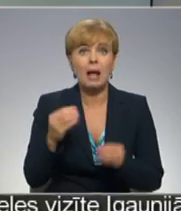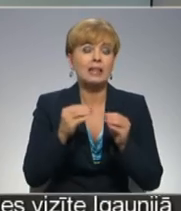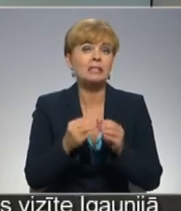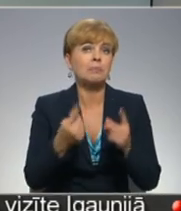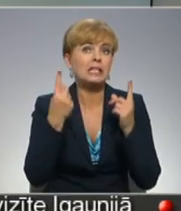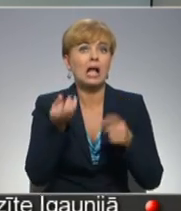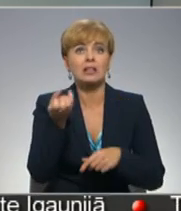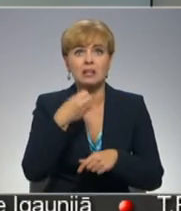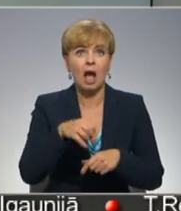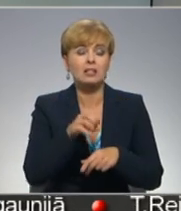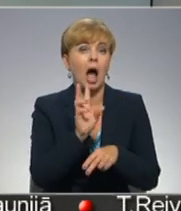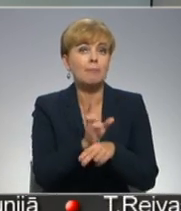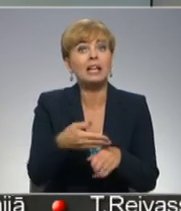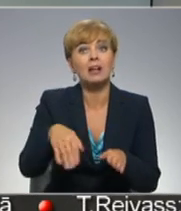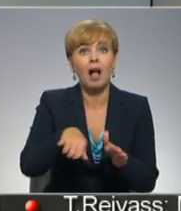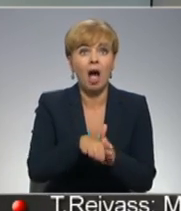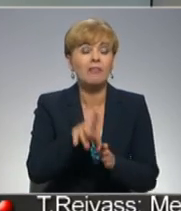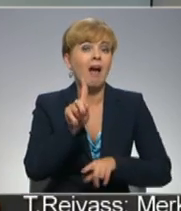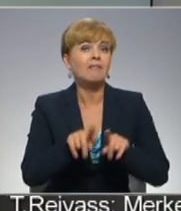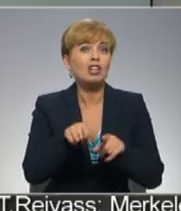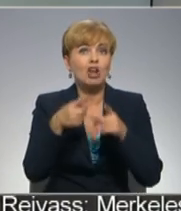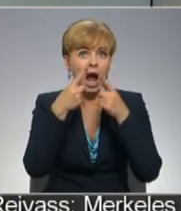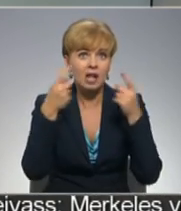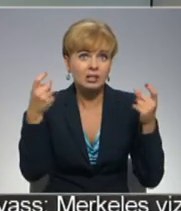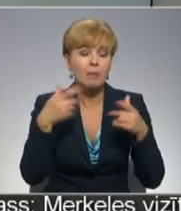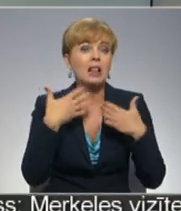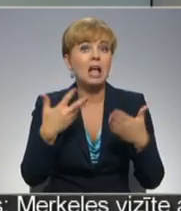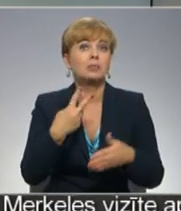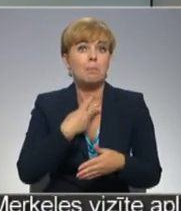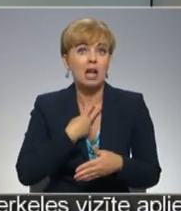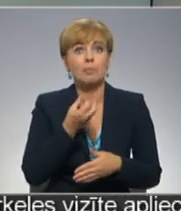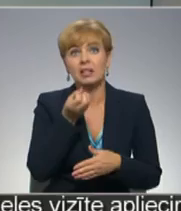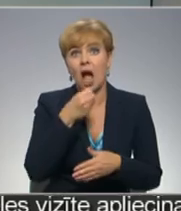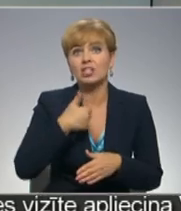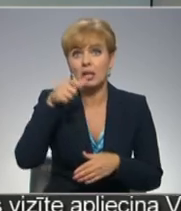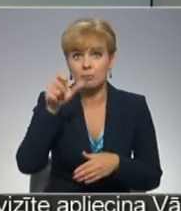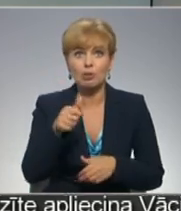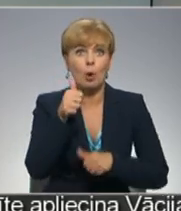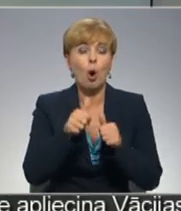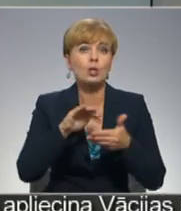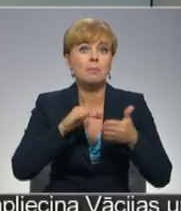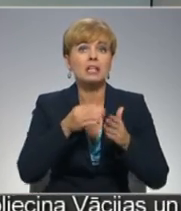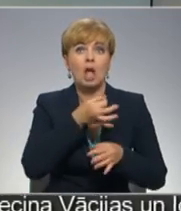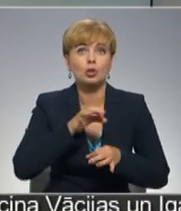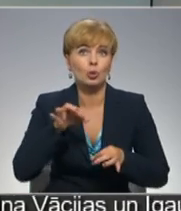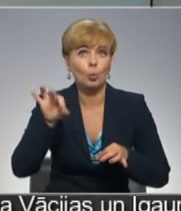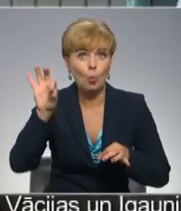dārzu īpašniekam, kurš konkursam nemaz nav pieteicies, tomēr ieguldīties darbs ir pamanīts. Stāsts Kurzemes televīzija.